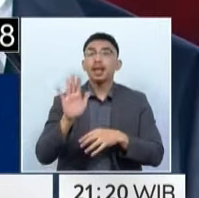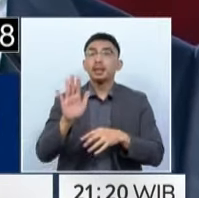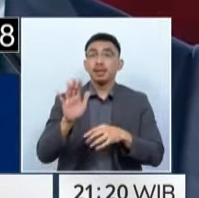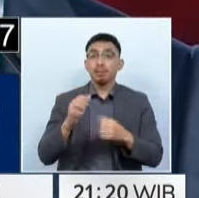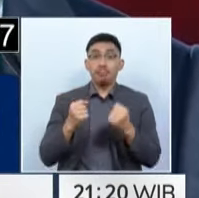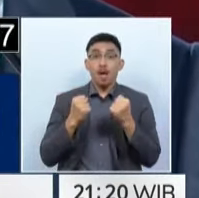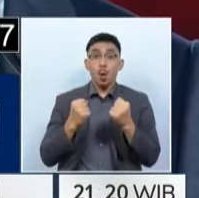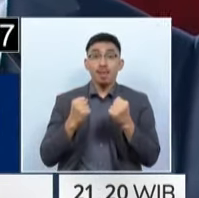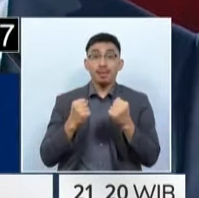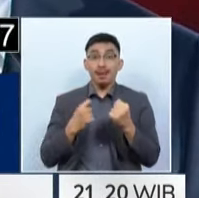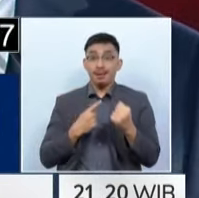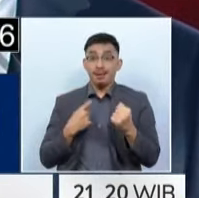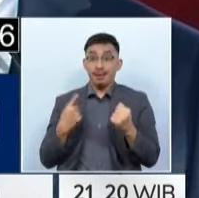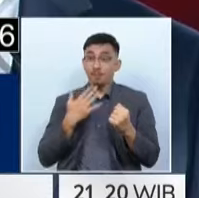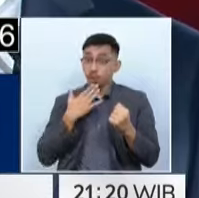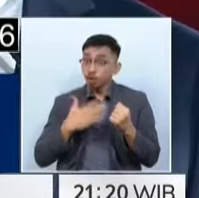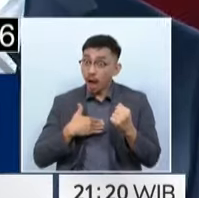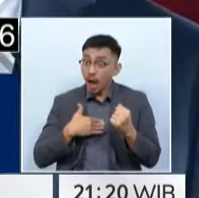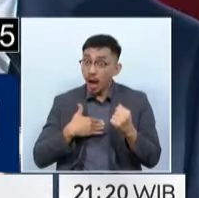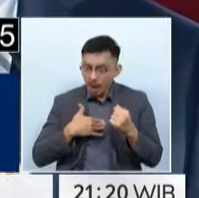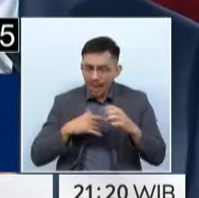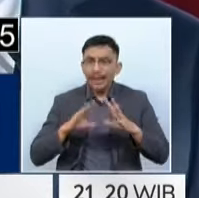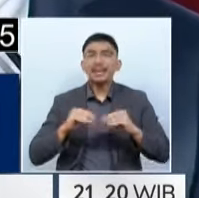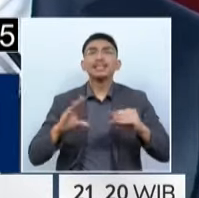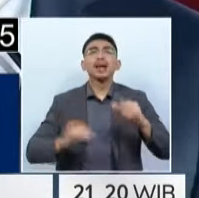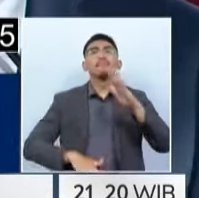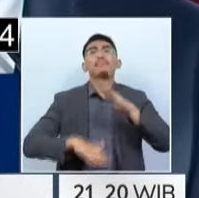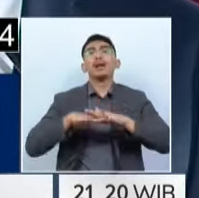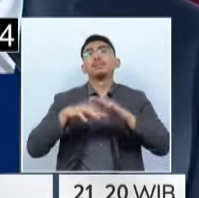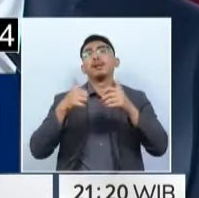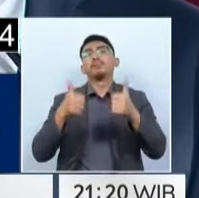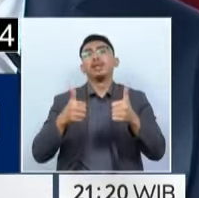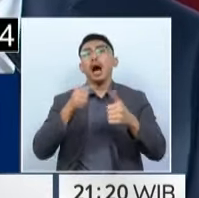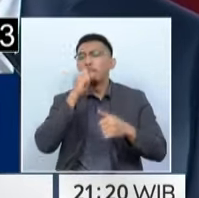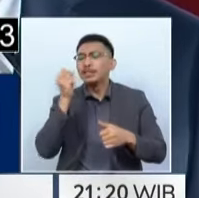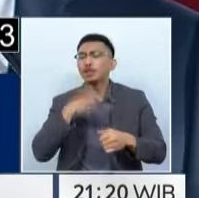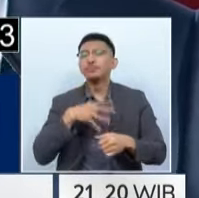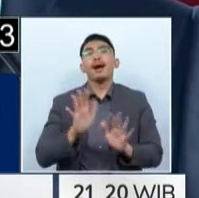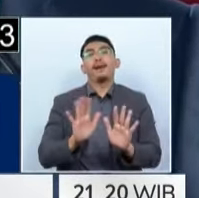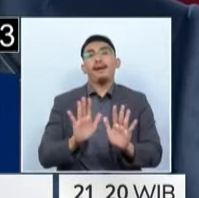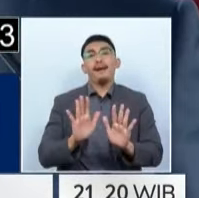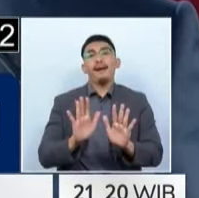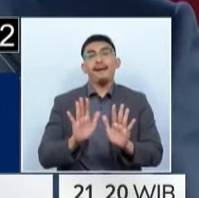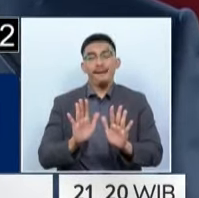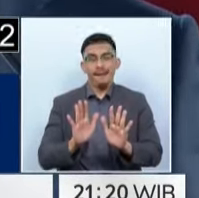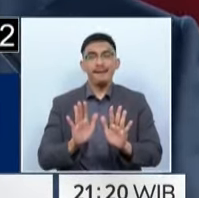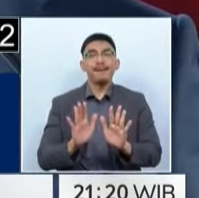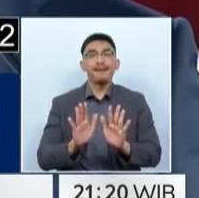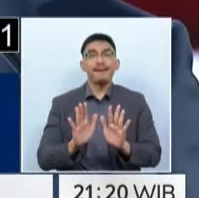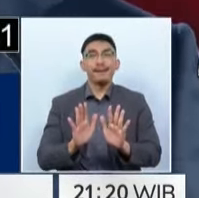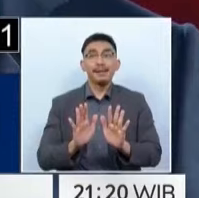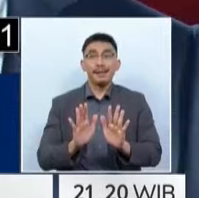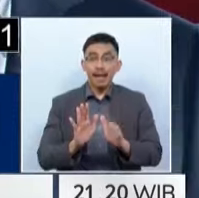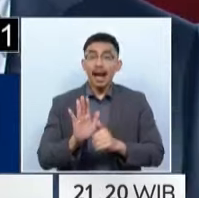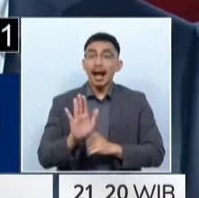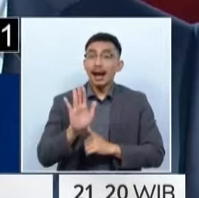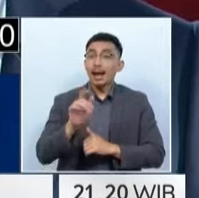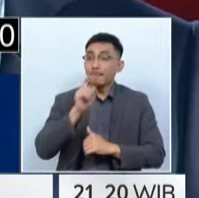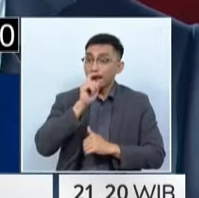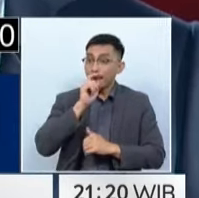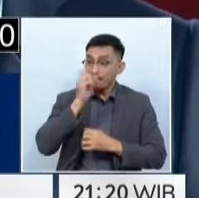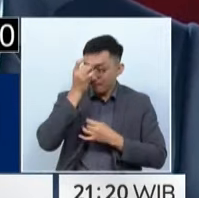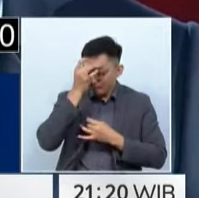mereka bisa bekerja dengan optimal tidak sia-sia lalu Pak prab Yang saya hormati ini Bukan soal pribadi ini